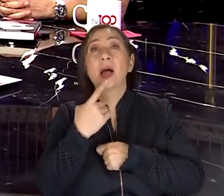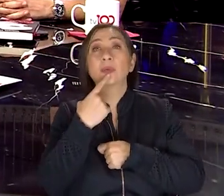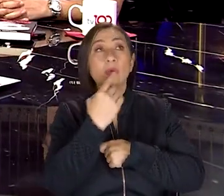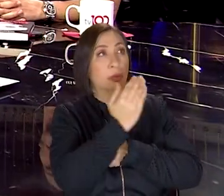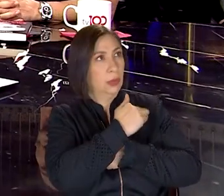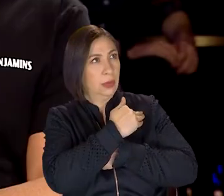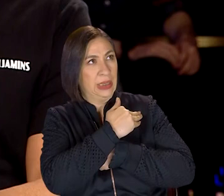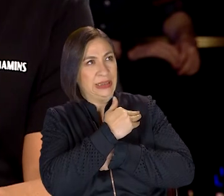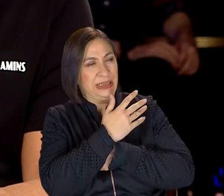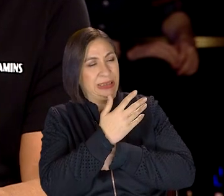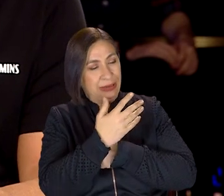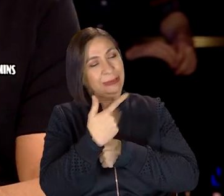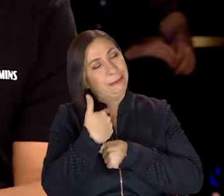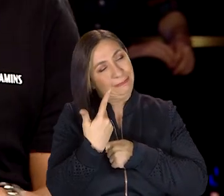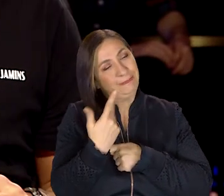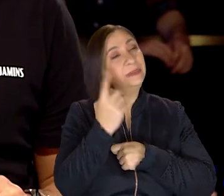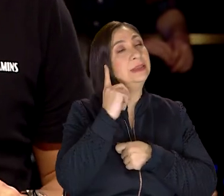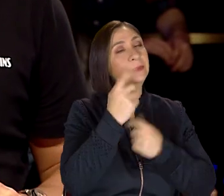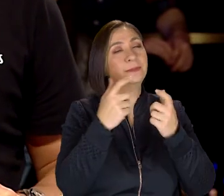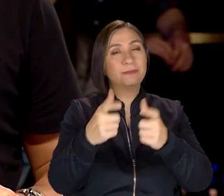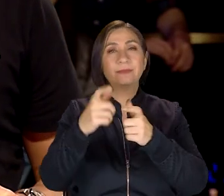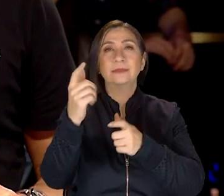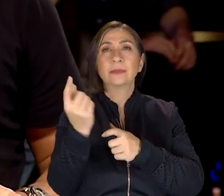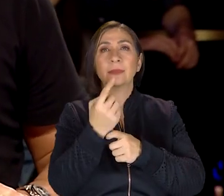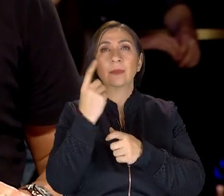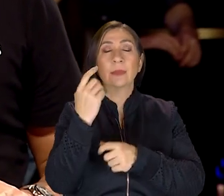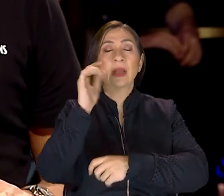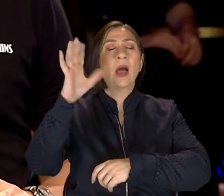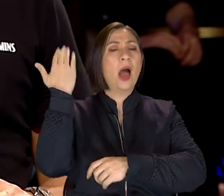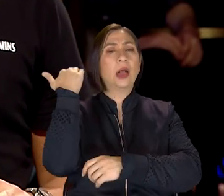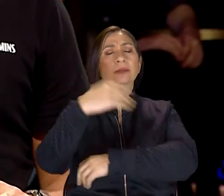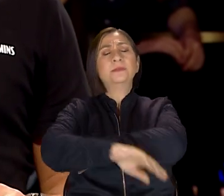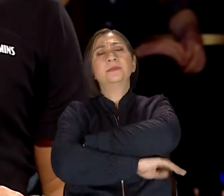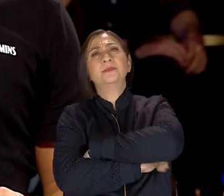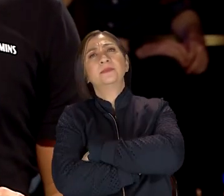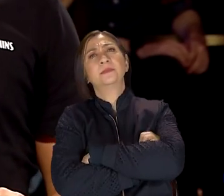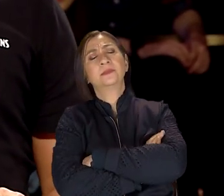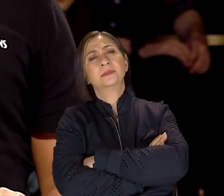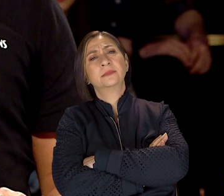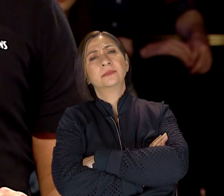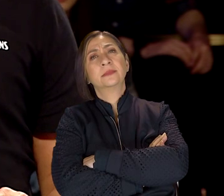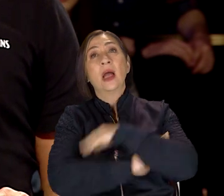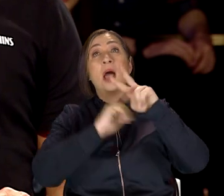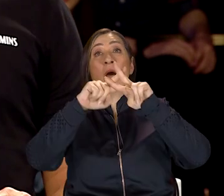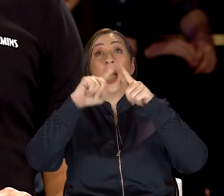diyor. Dinletiyoruz biz Anuş'a. Geçiyor arka tarafa. Sevgili Ajda Pekkan